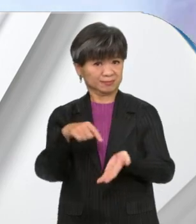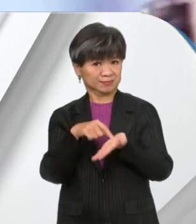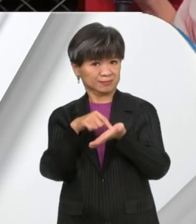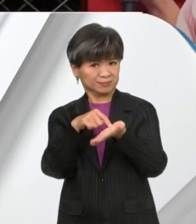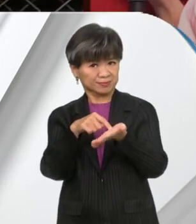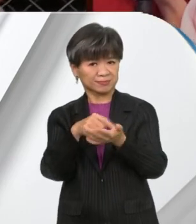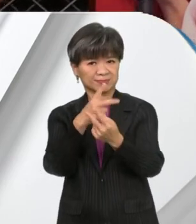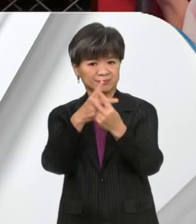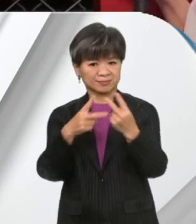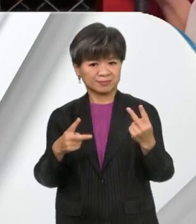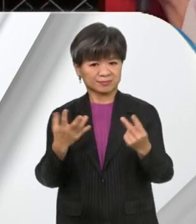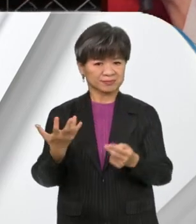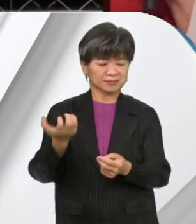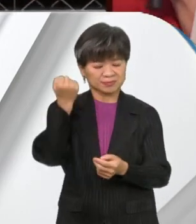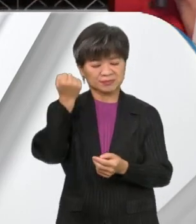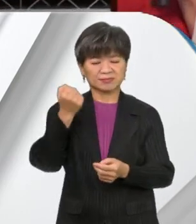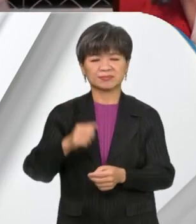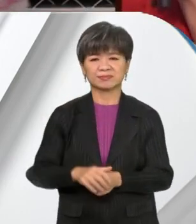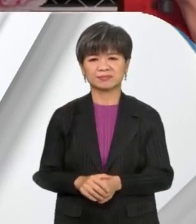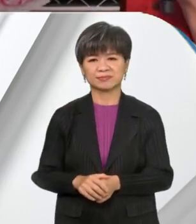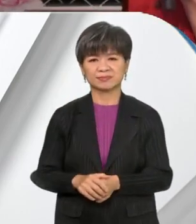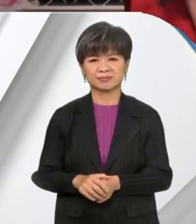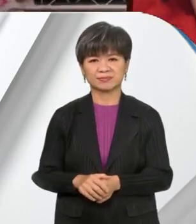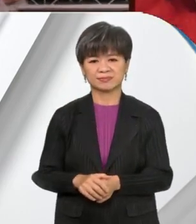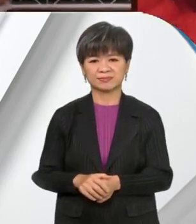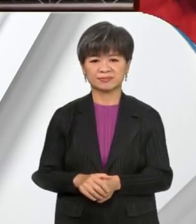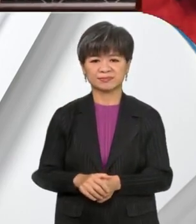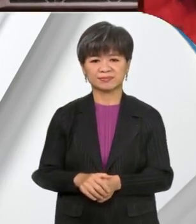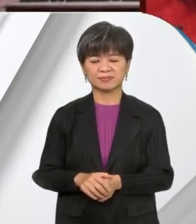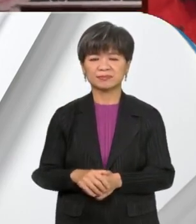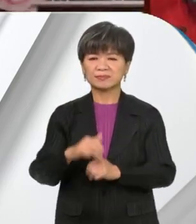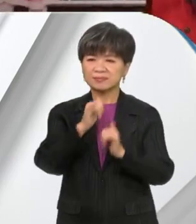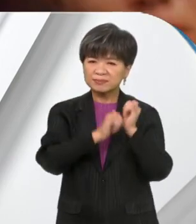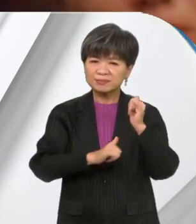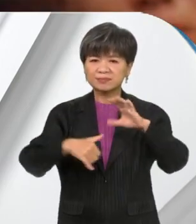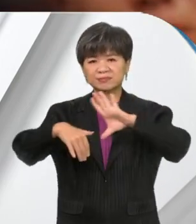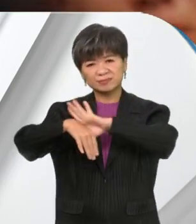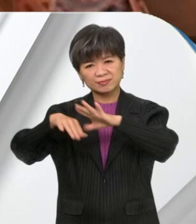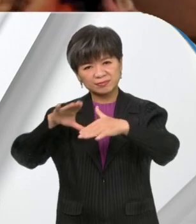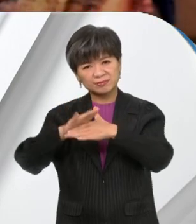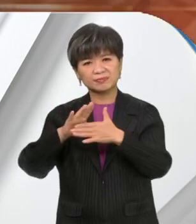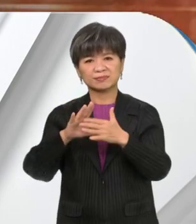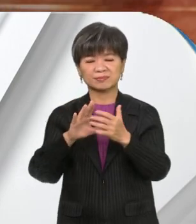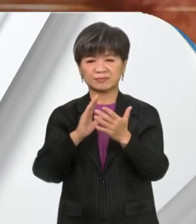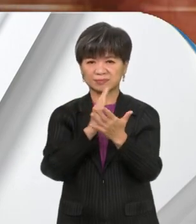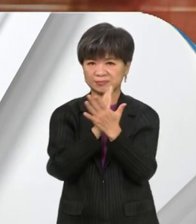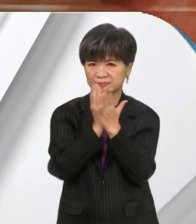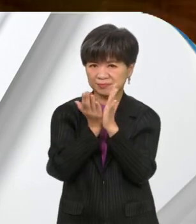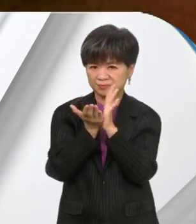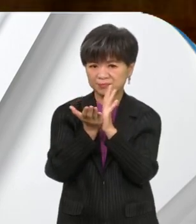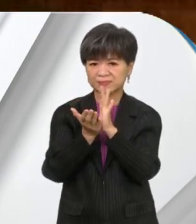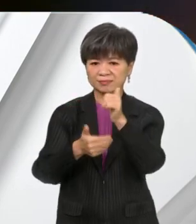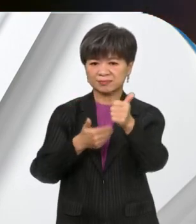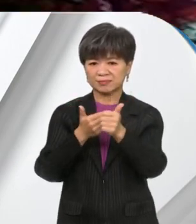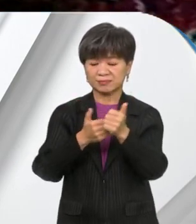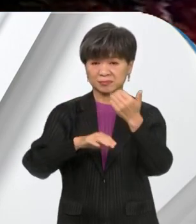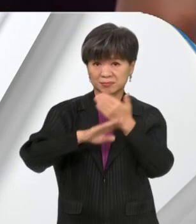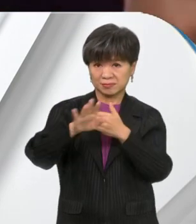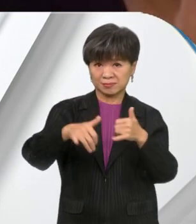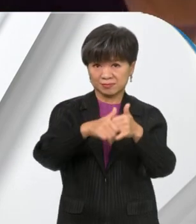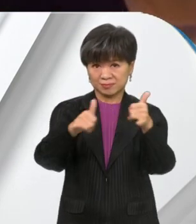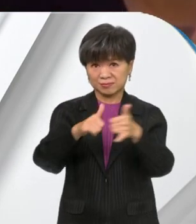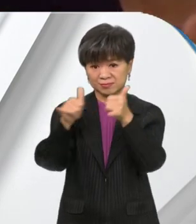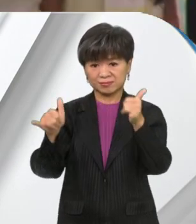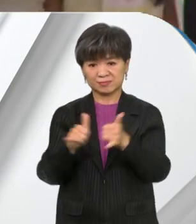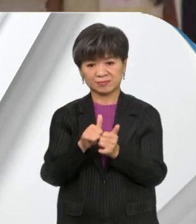政治、客家嘅權利，嚇韓國歷史文化。本所有的族群能